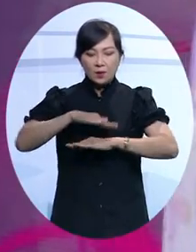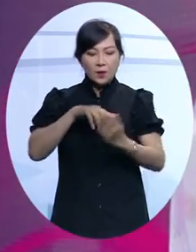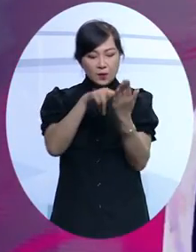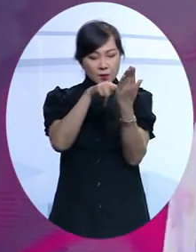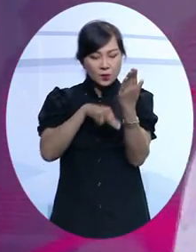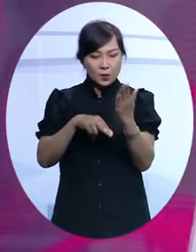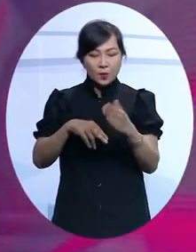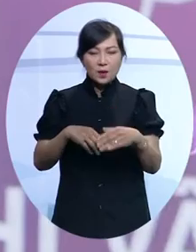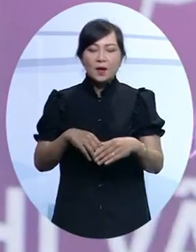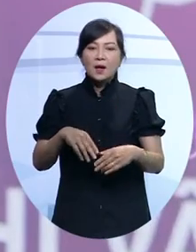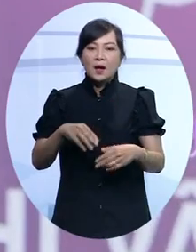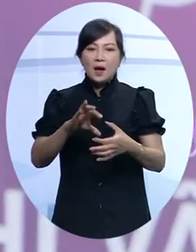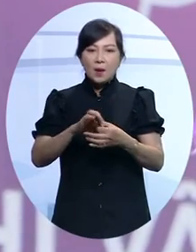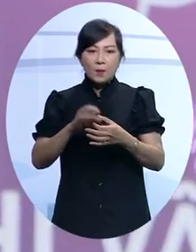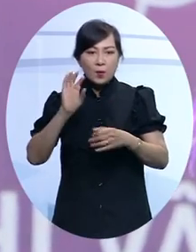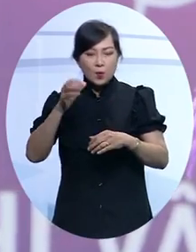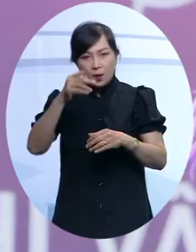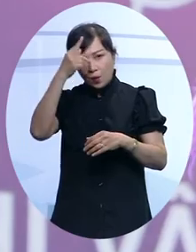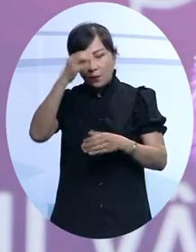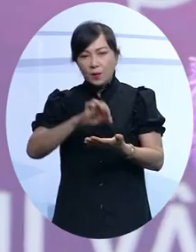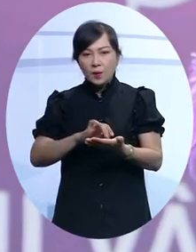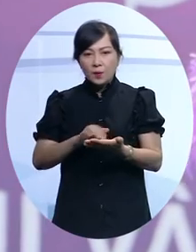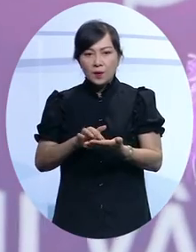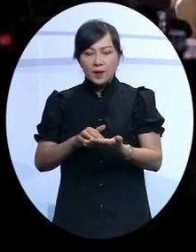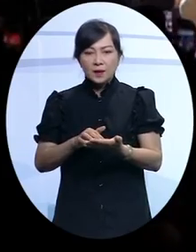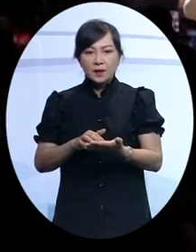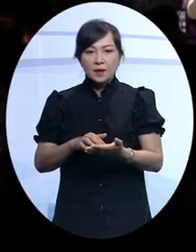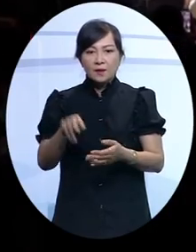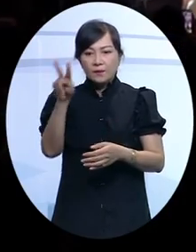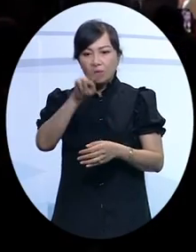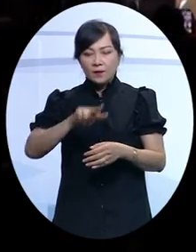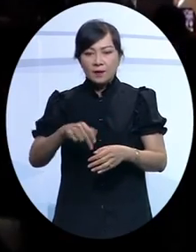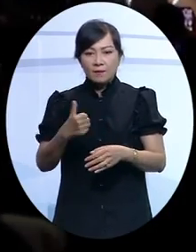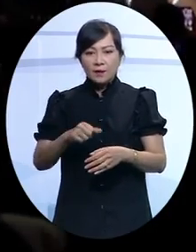cứu từ nhiệm vụ hợp tác quốc tế và khoa học công nghệ theo nghị định thư giữa Việt Nam và Bulgaria.